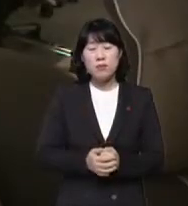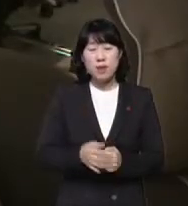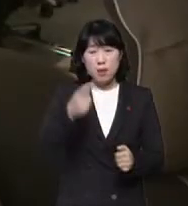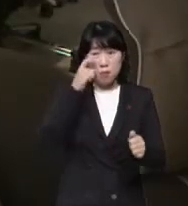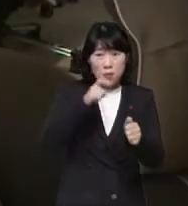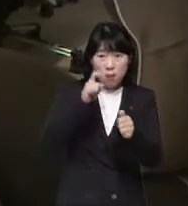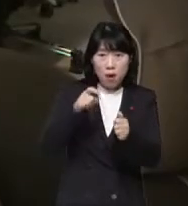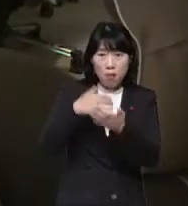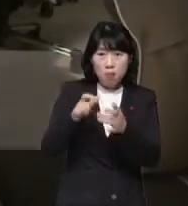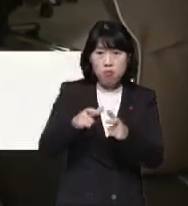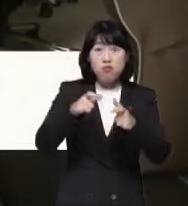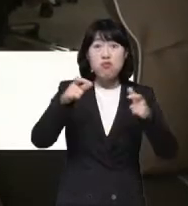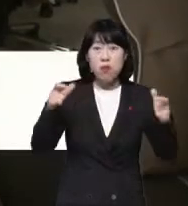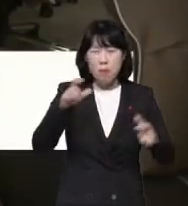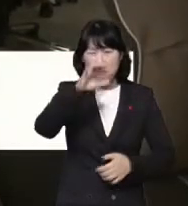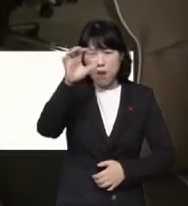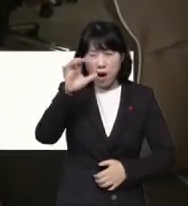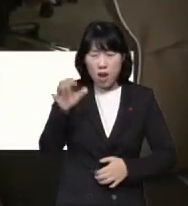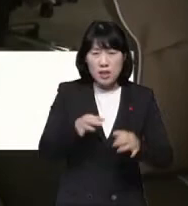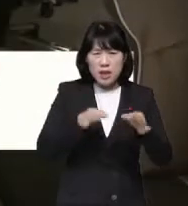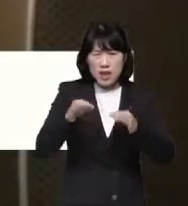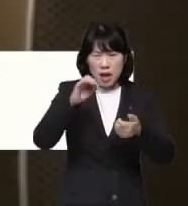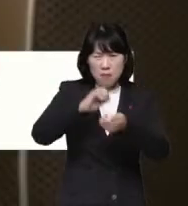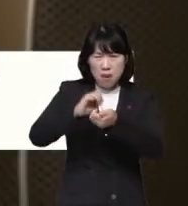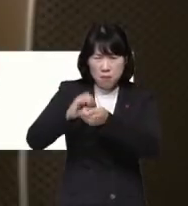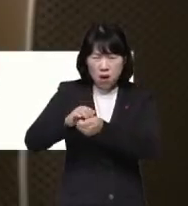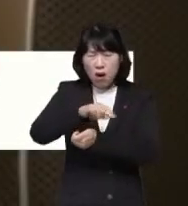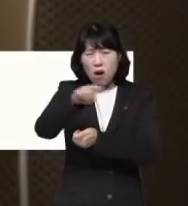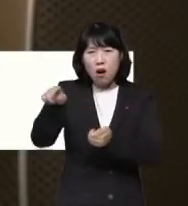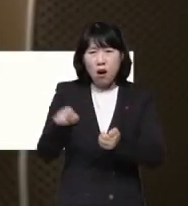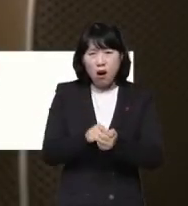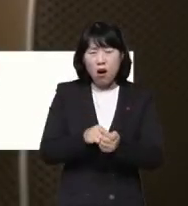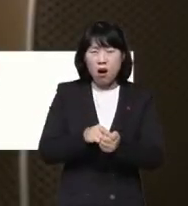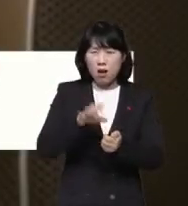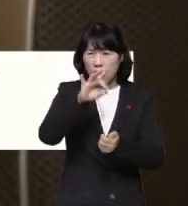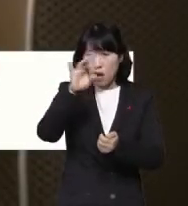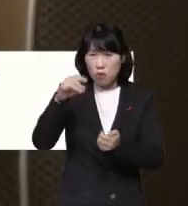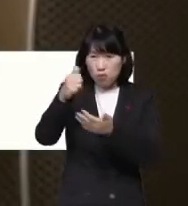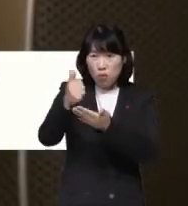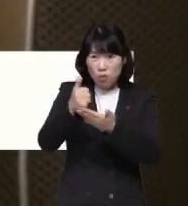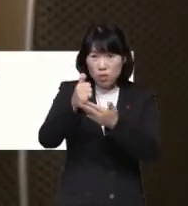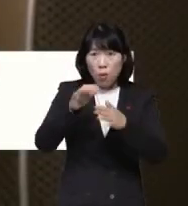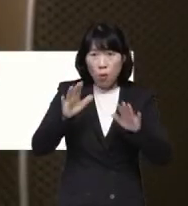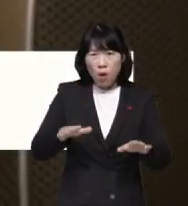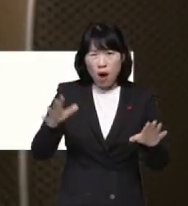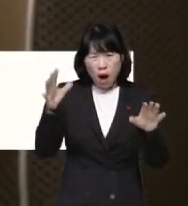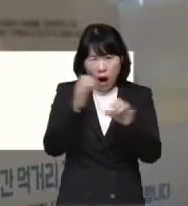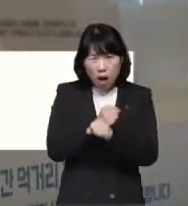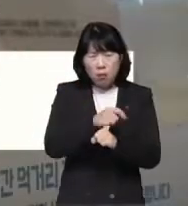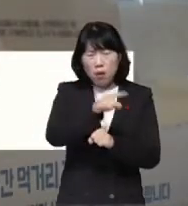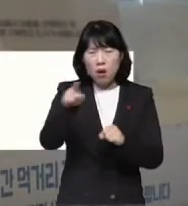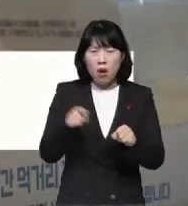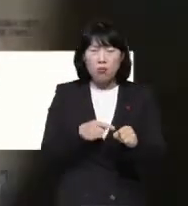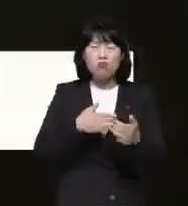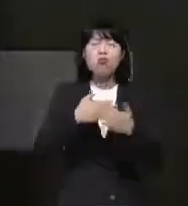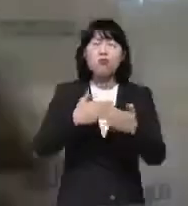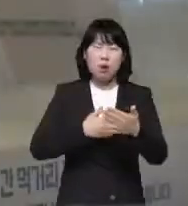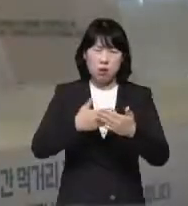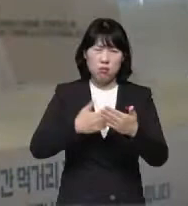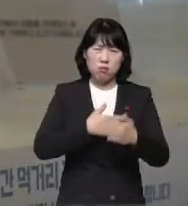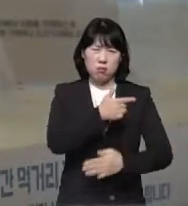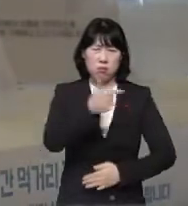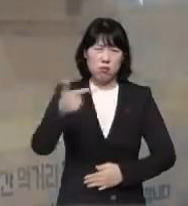확진자가 늘 때마다 반복되는 영업 제한 조치에 간간이 찾아오는 손님마저 끊길까 업주들은 불안한